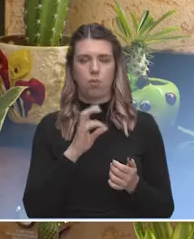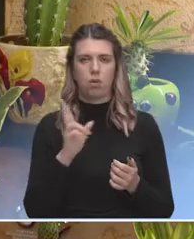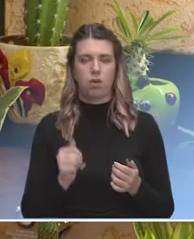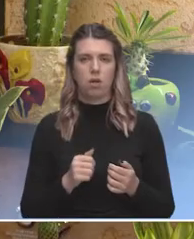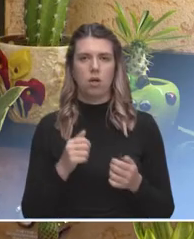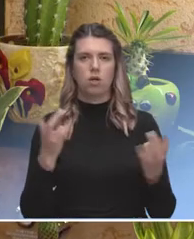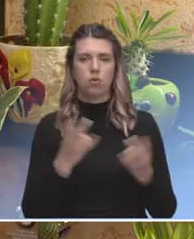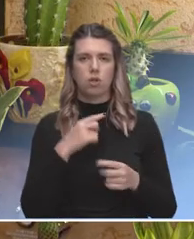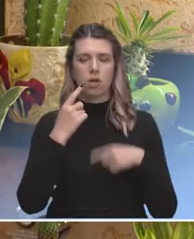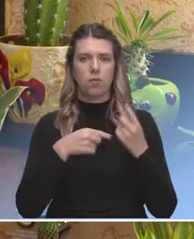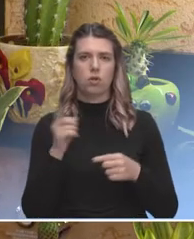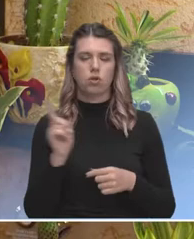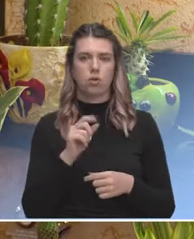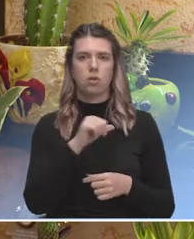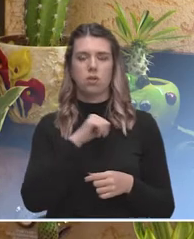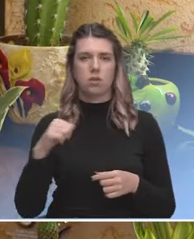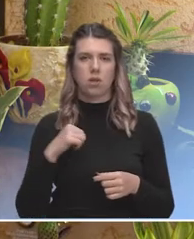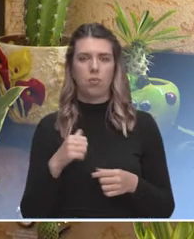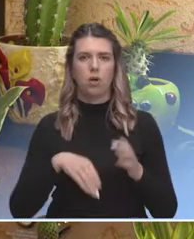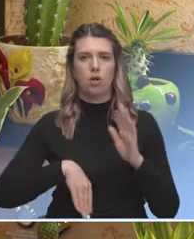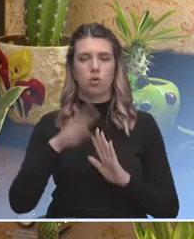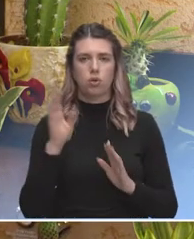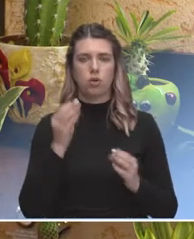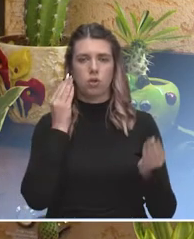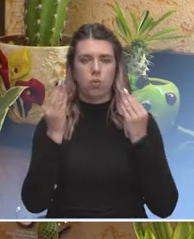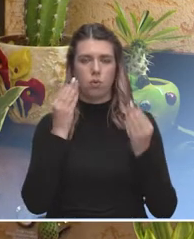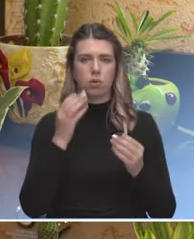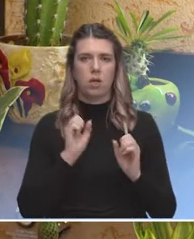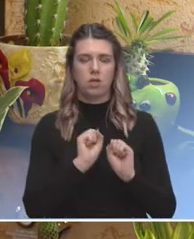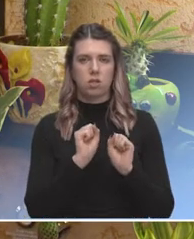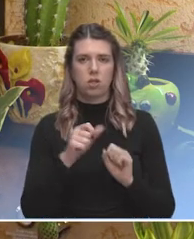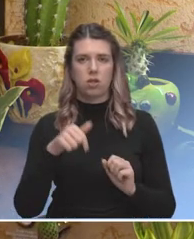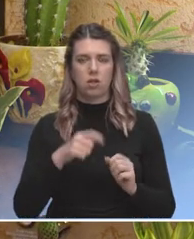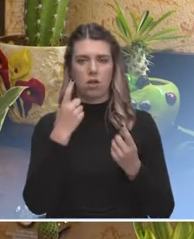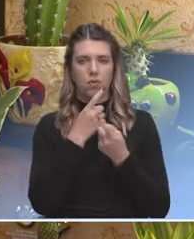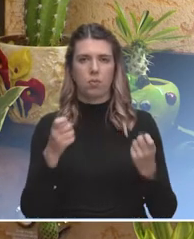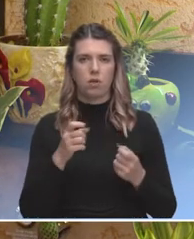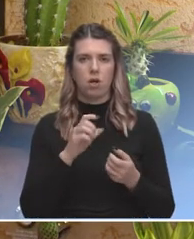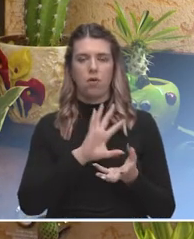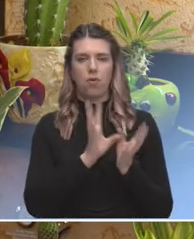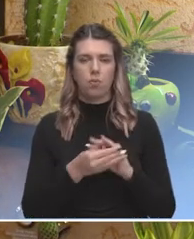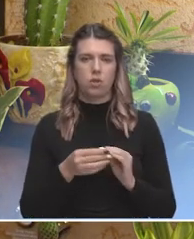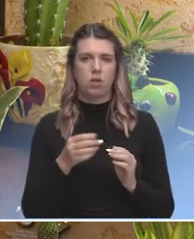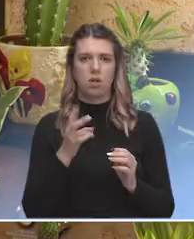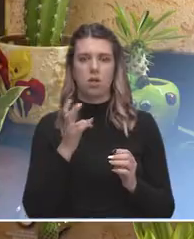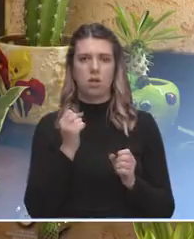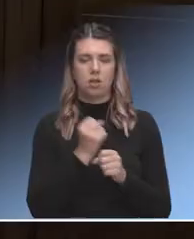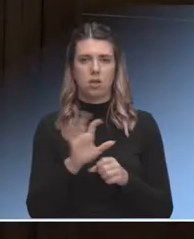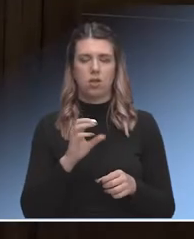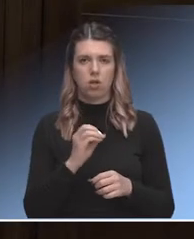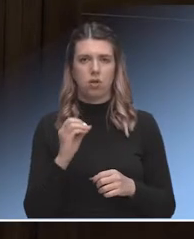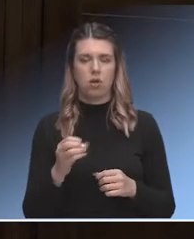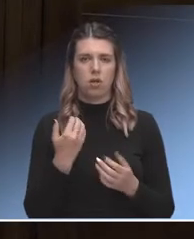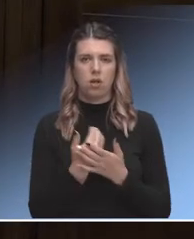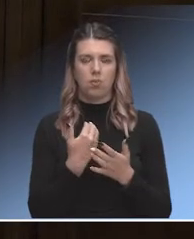обработку. Нужно сказать, что самый лучший способ защиты этой информации – вообще не